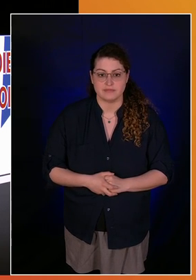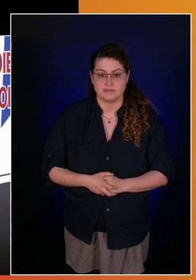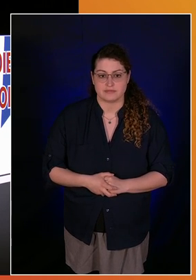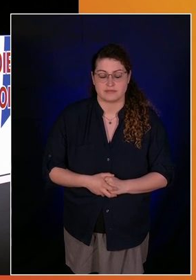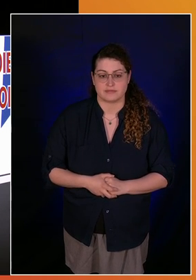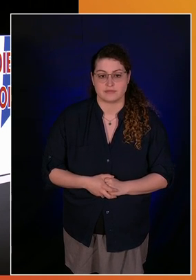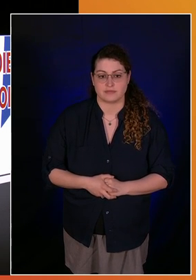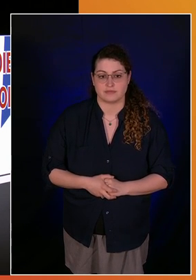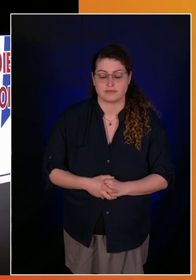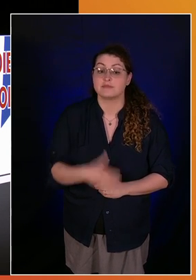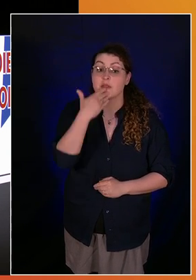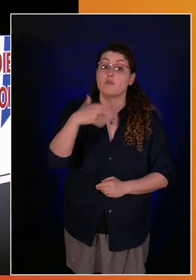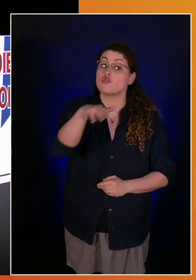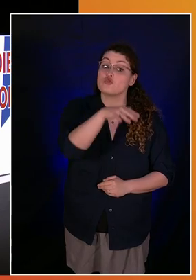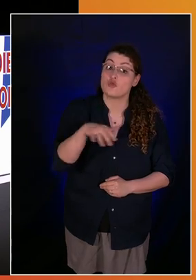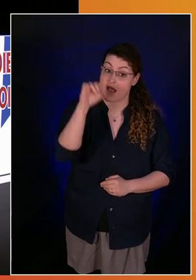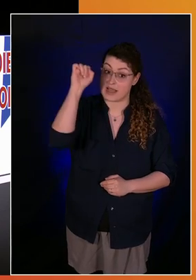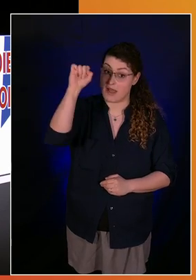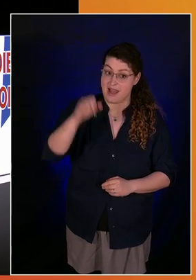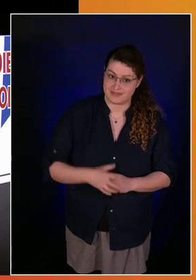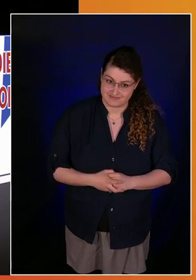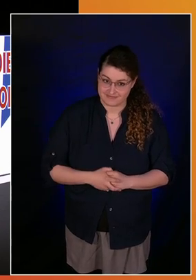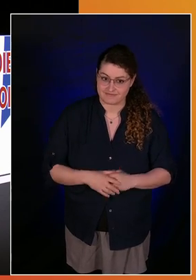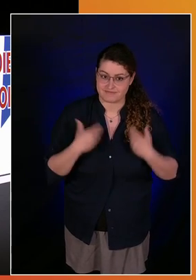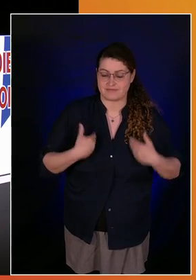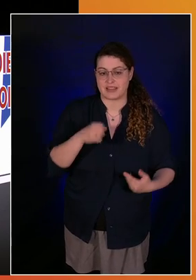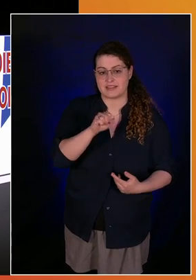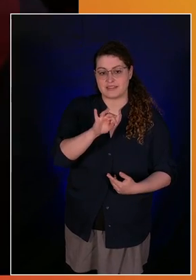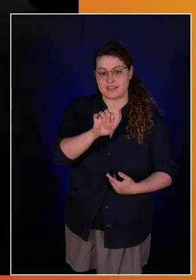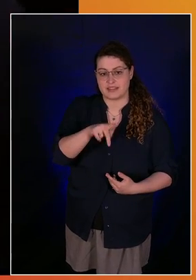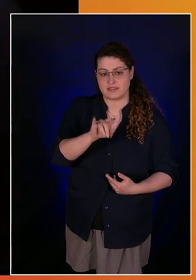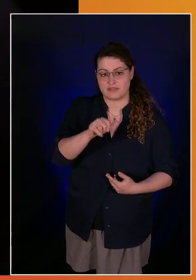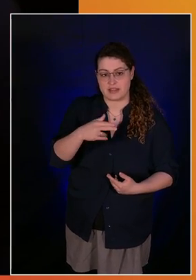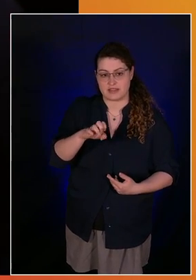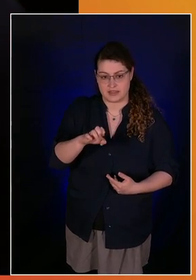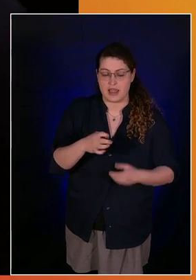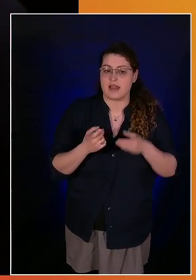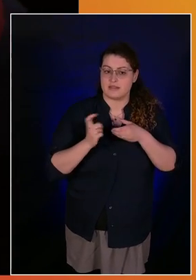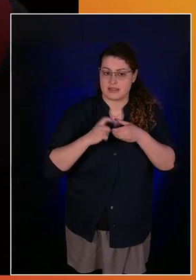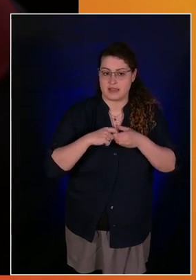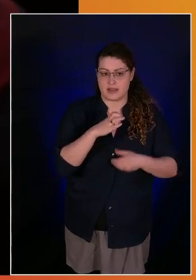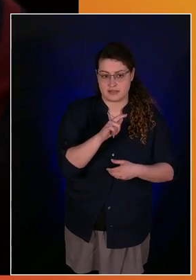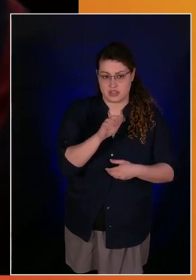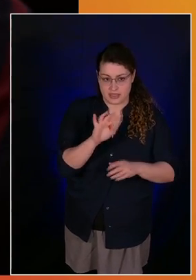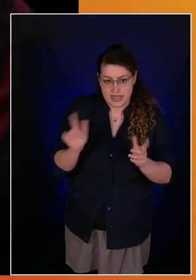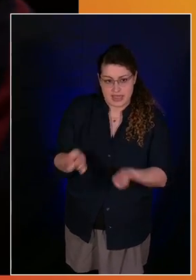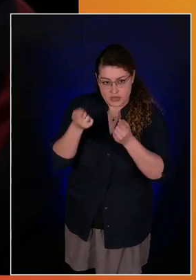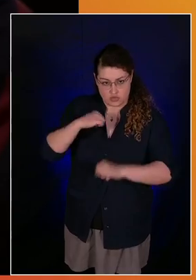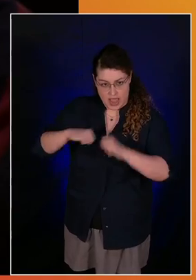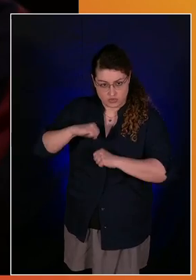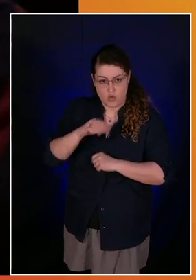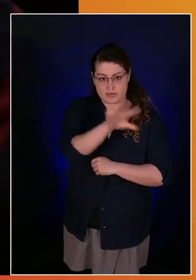galère bonjour bonjour mes camarades Stéphanie nouvellefandine du syndicat CGT éducation